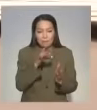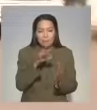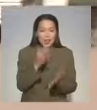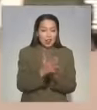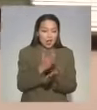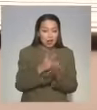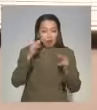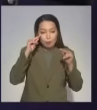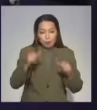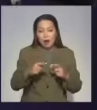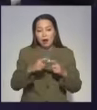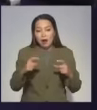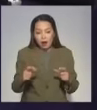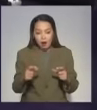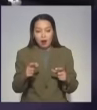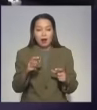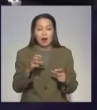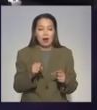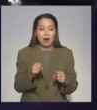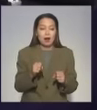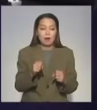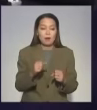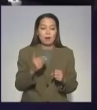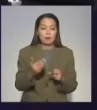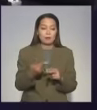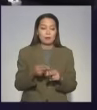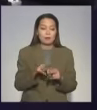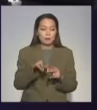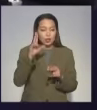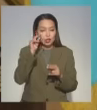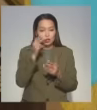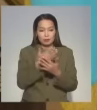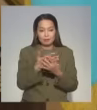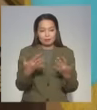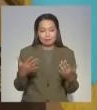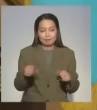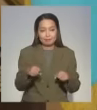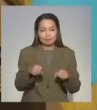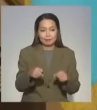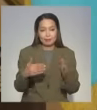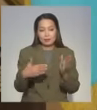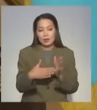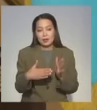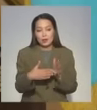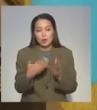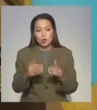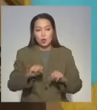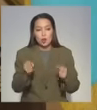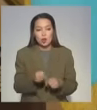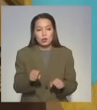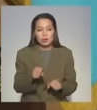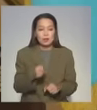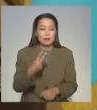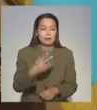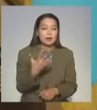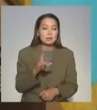водительского удостоверения, а в темное время суток со светоотражающим предметом. Максимальной конструктивной скоростью не более